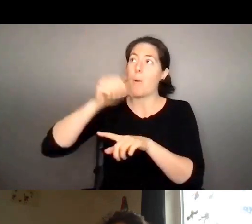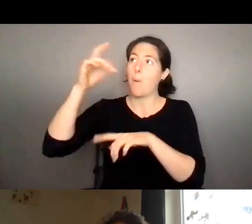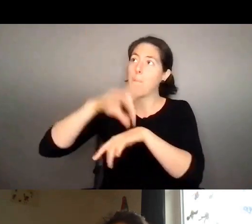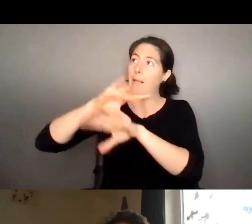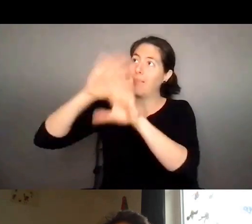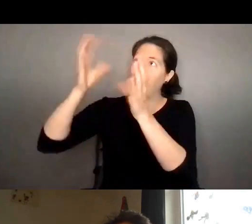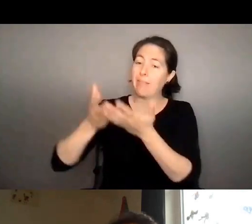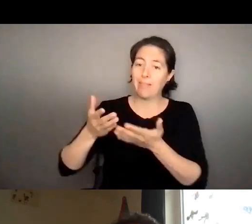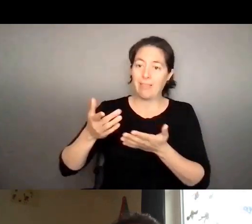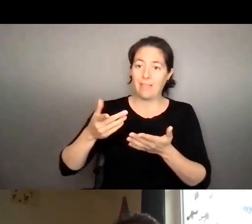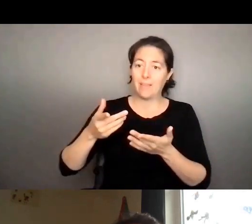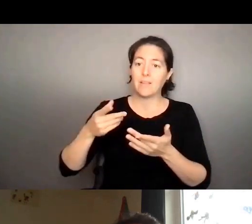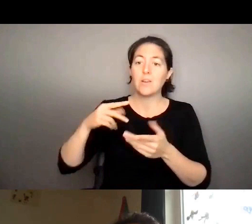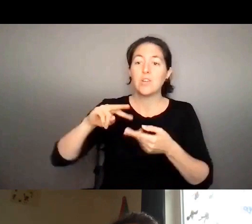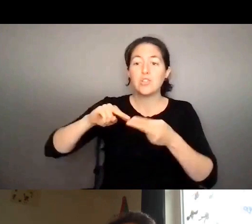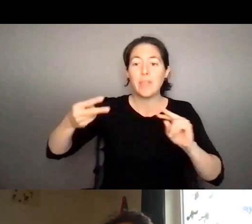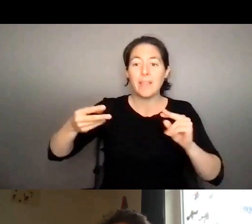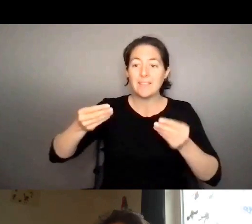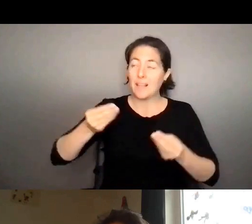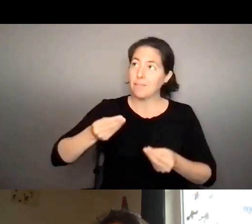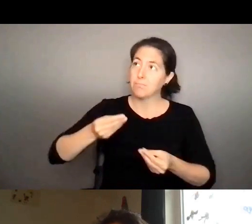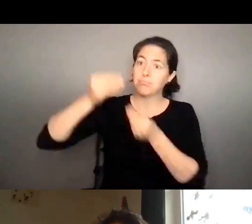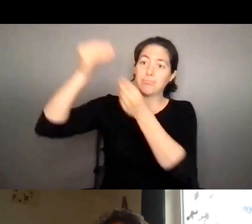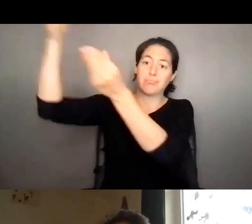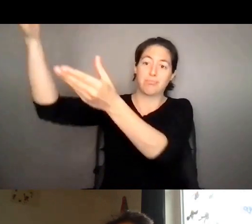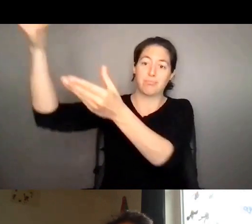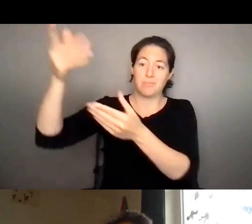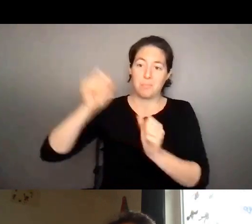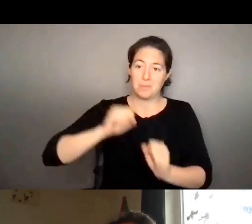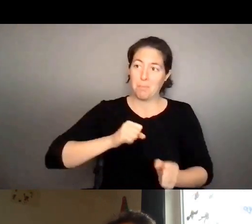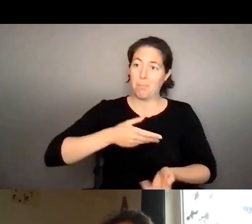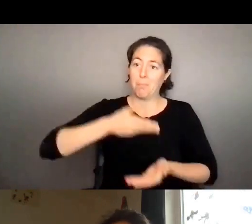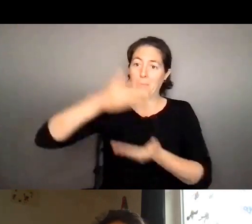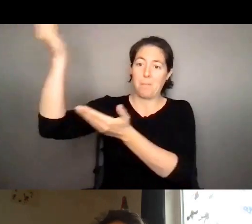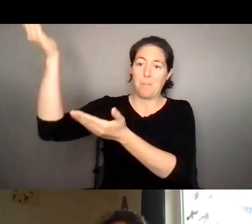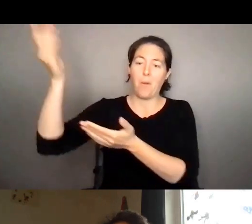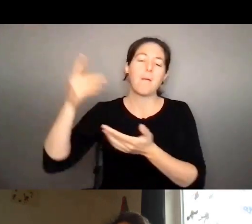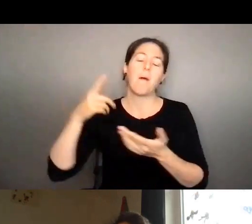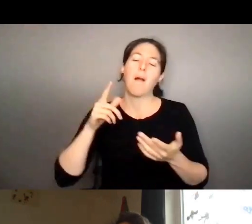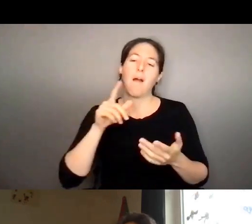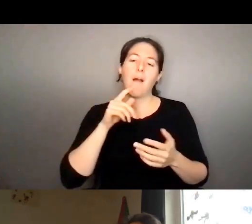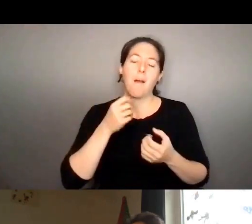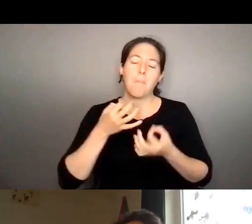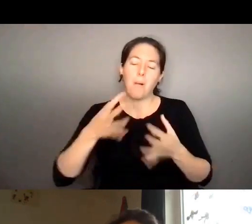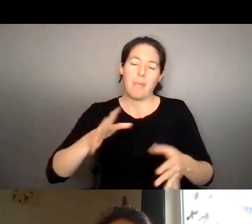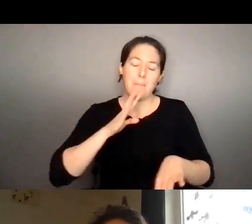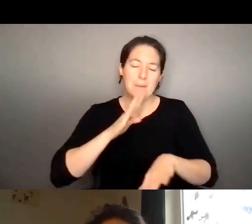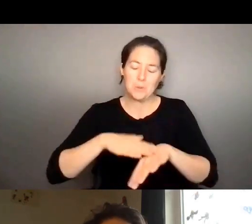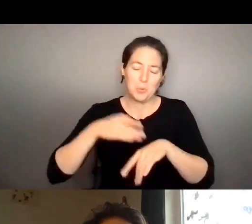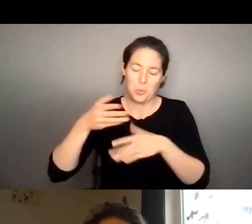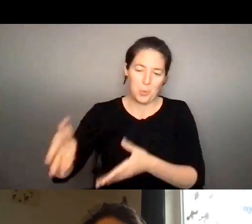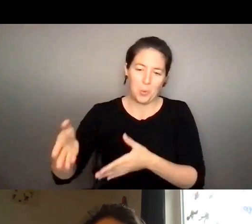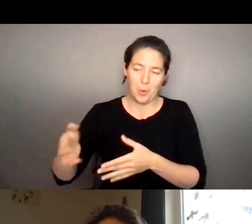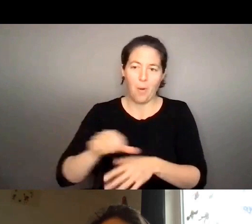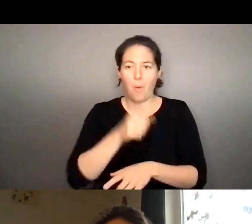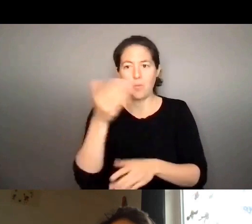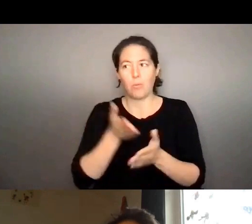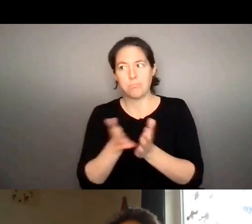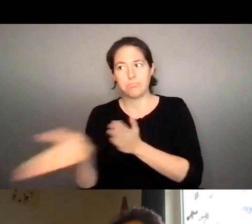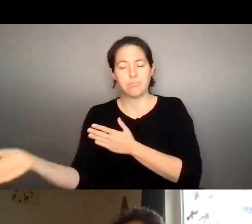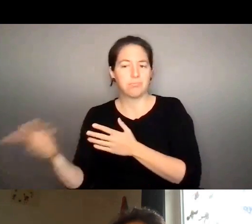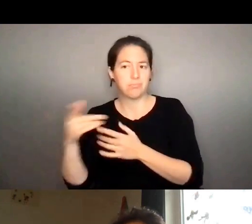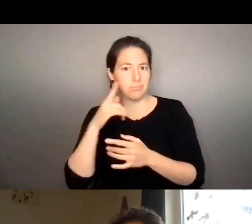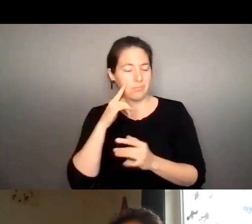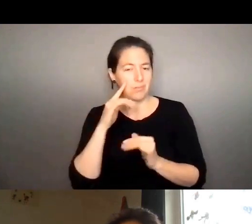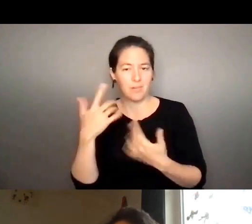leur génétique cosmique. Mais ça, on n'aura pas le temps d'en parler aujourd'hui, mais c'est un autre élément fascinant.